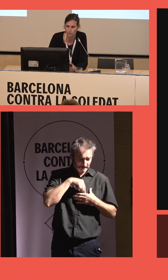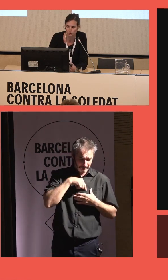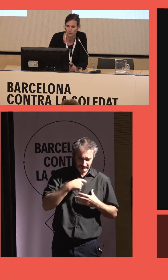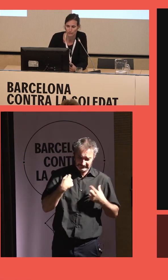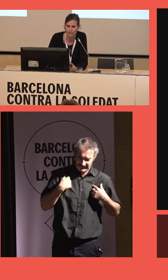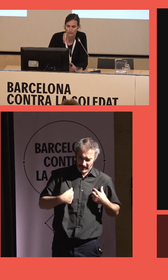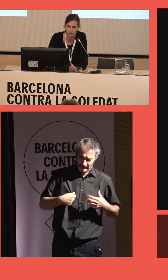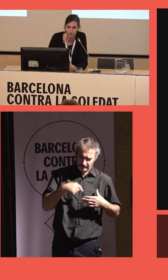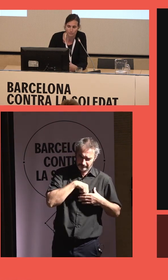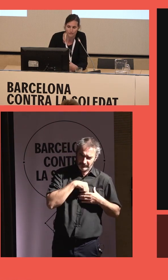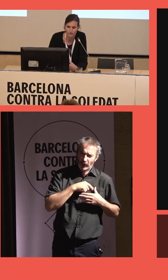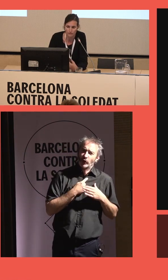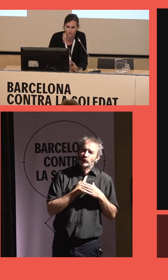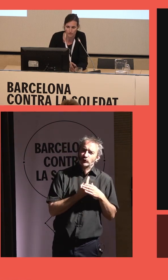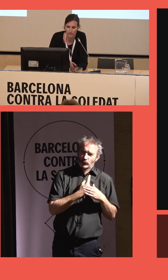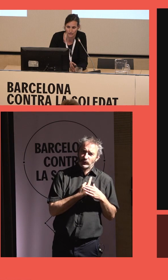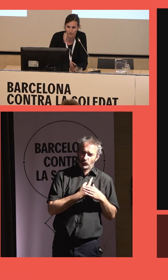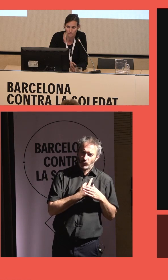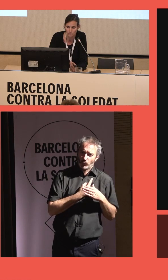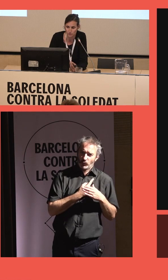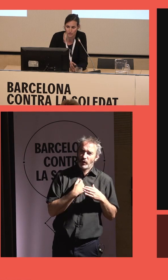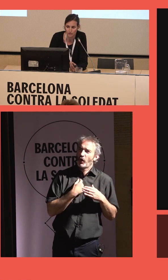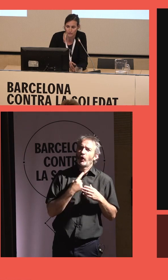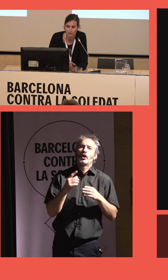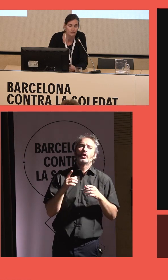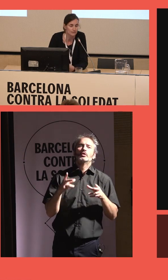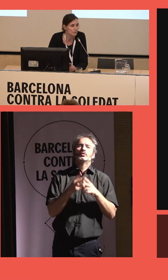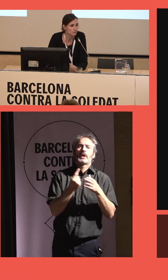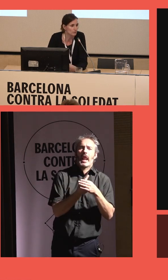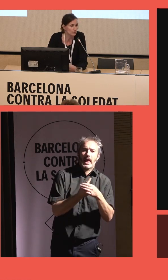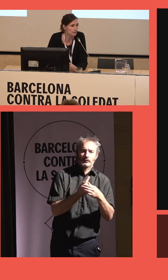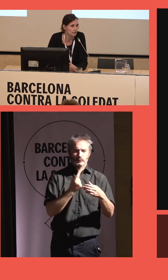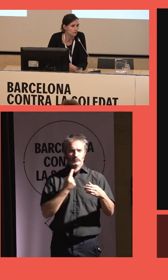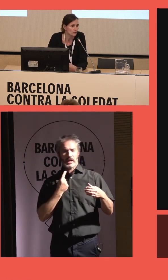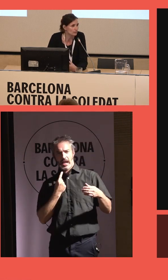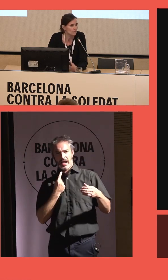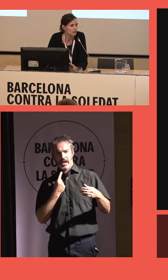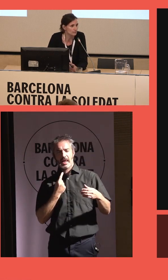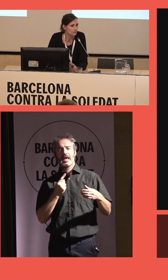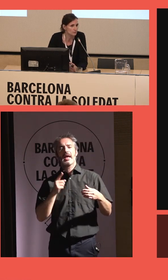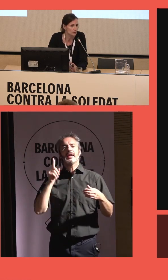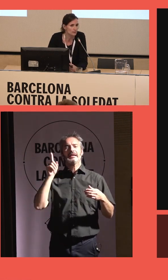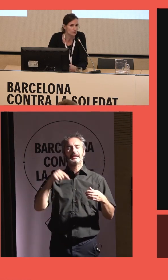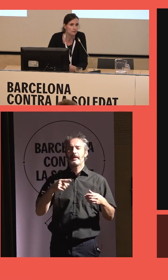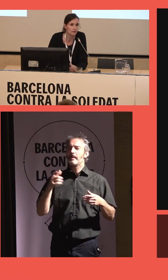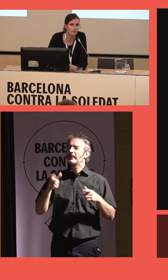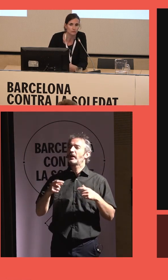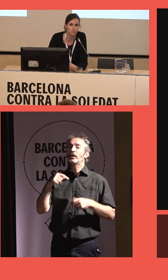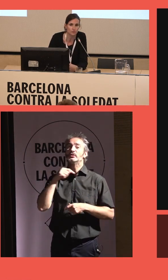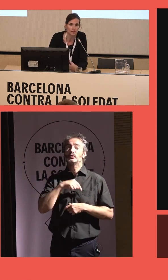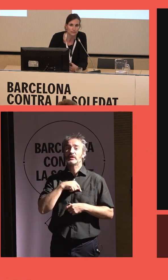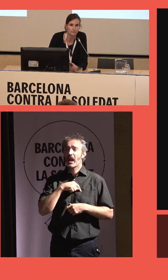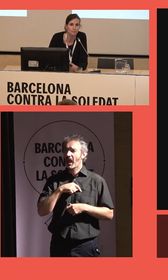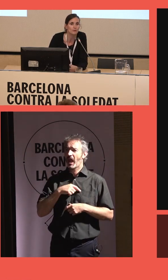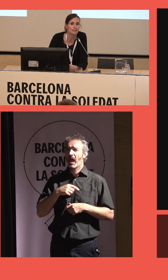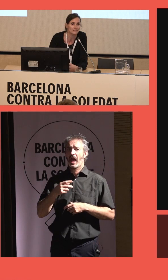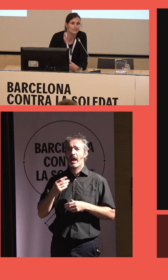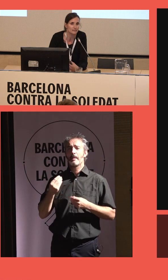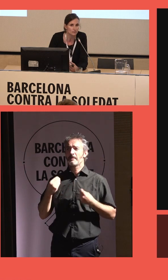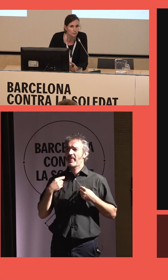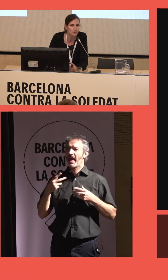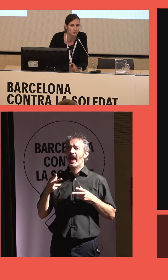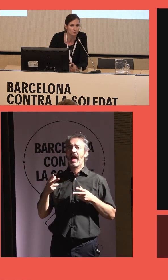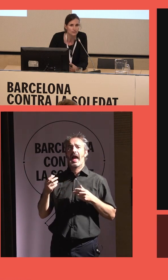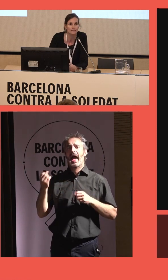de solitud i que potser pateixen un aïllament social fins a persones que no tenen aquest sentiment i tenen una vida social activa però